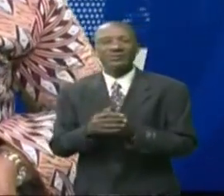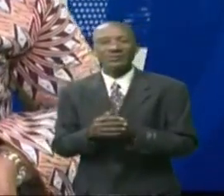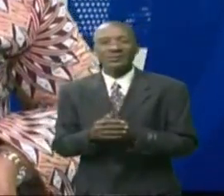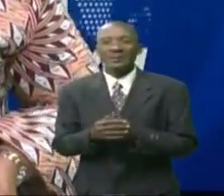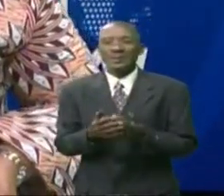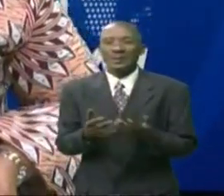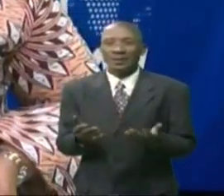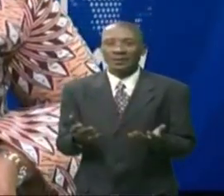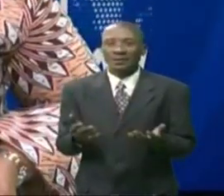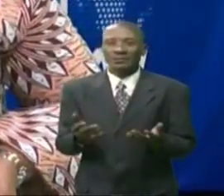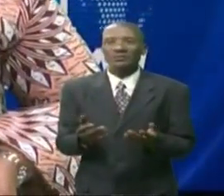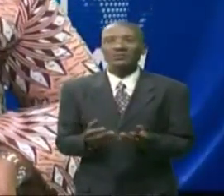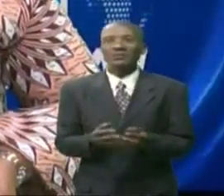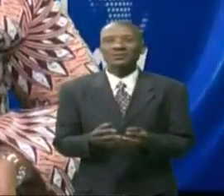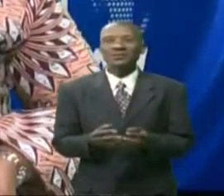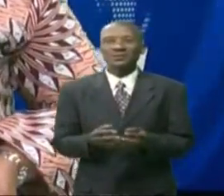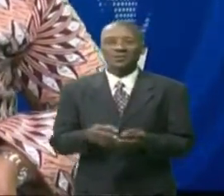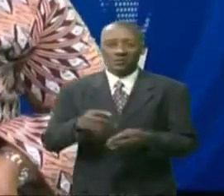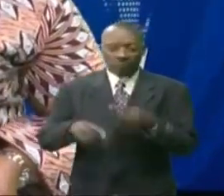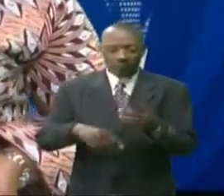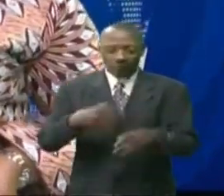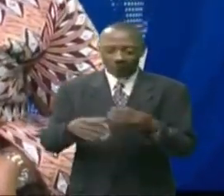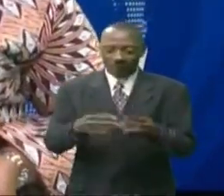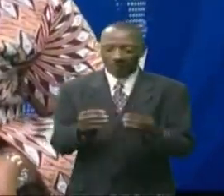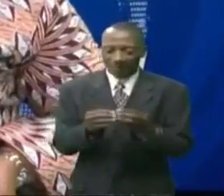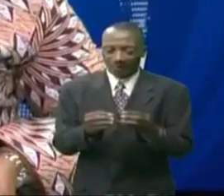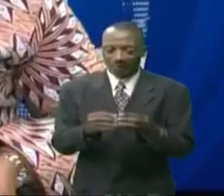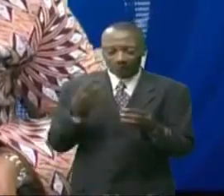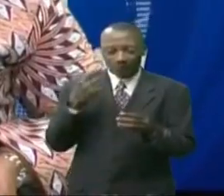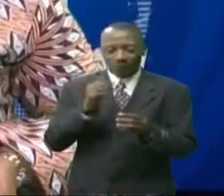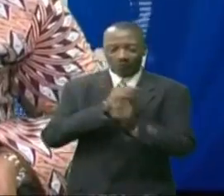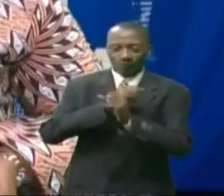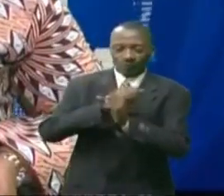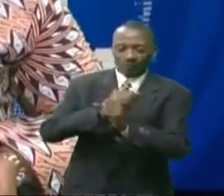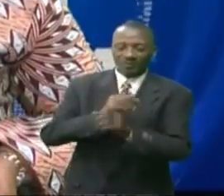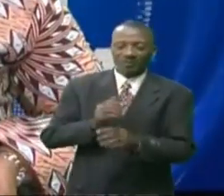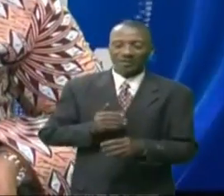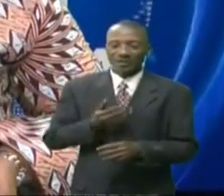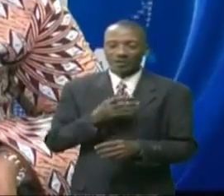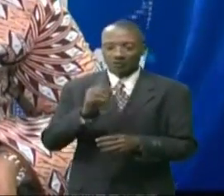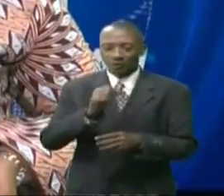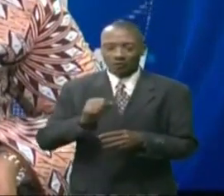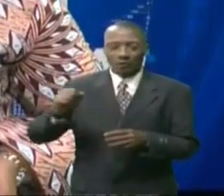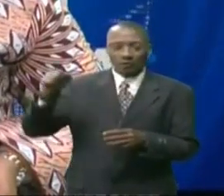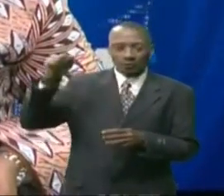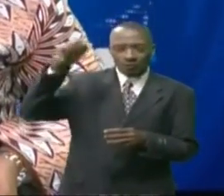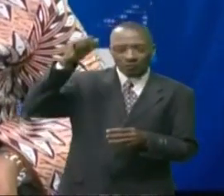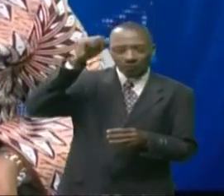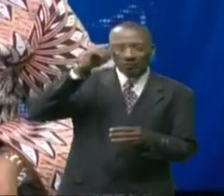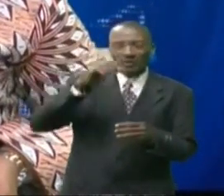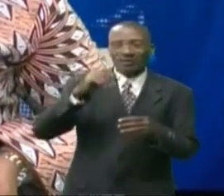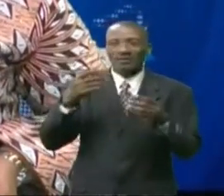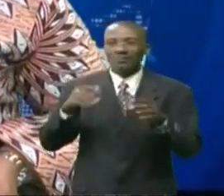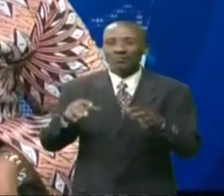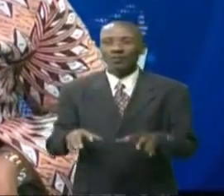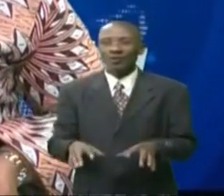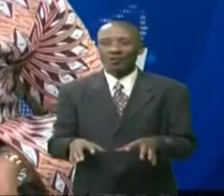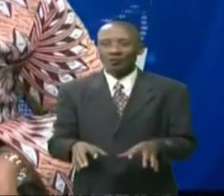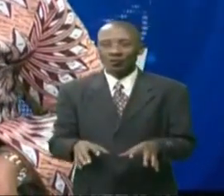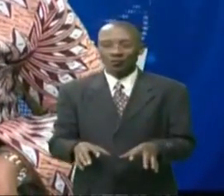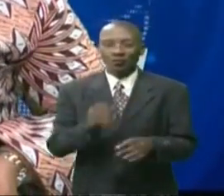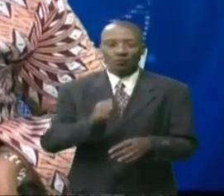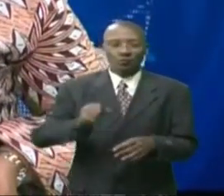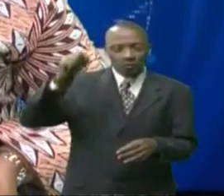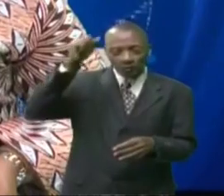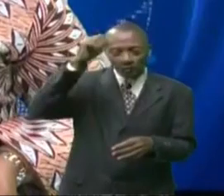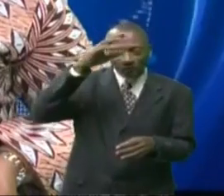les autres étendards de la souveraineté nationale. La BCC rappelle également le devoir de tout détenteur de